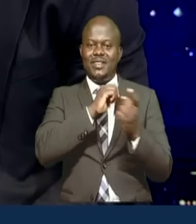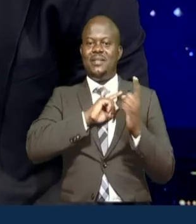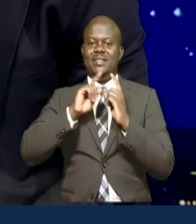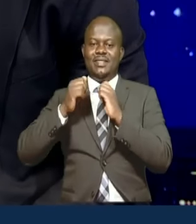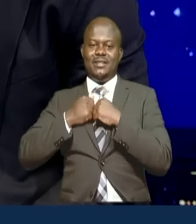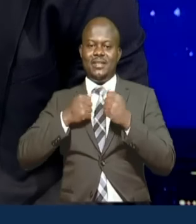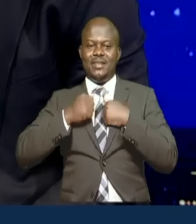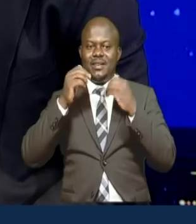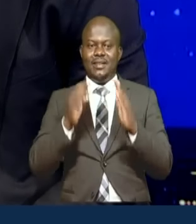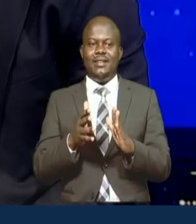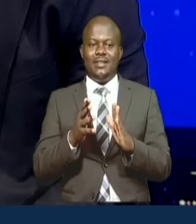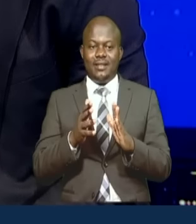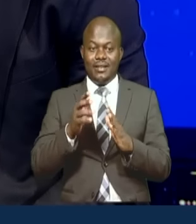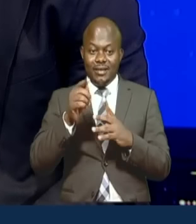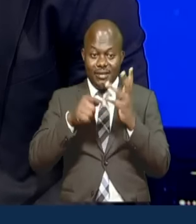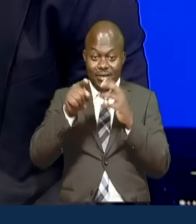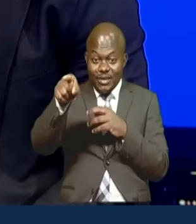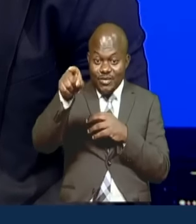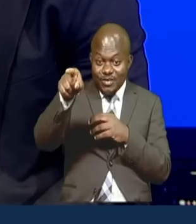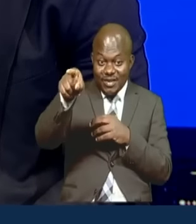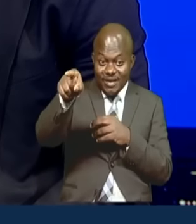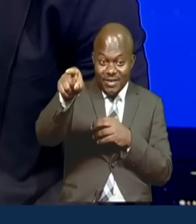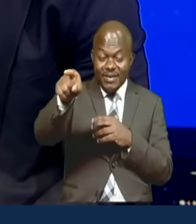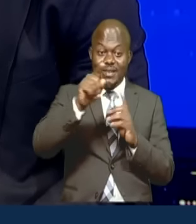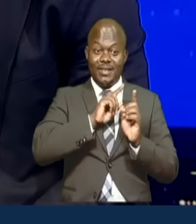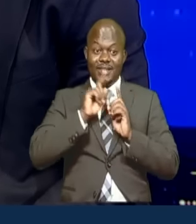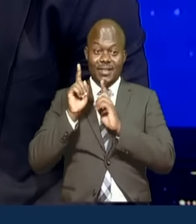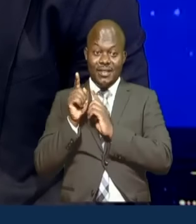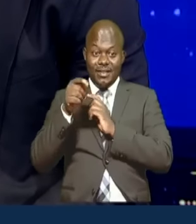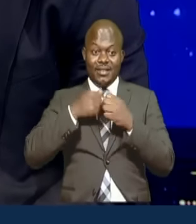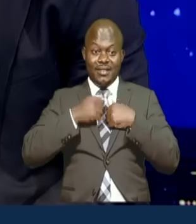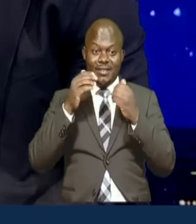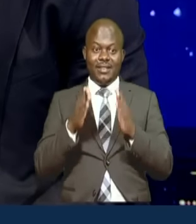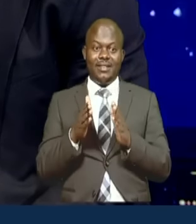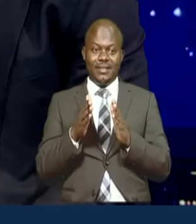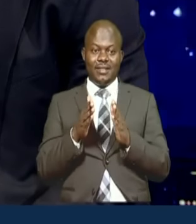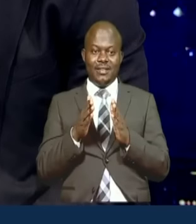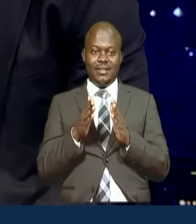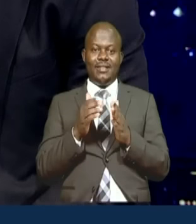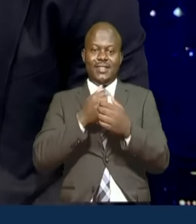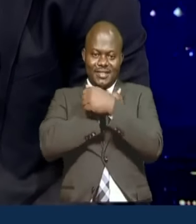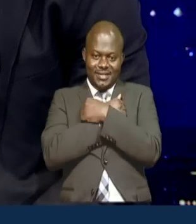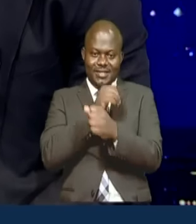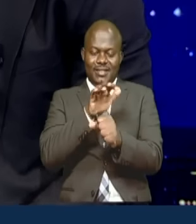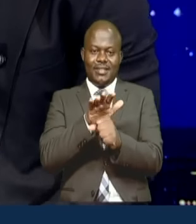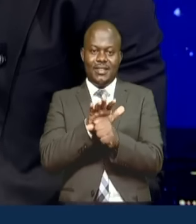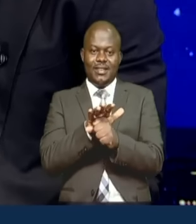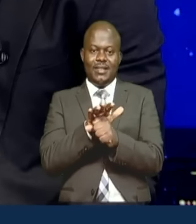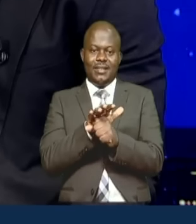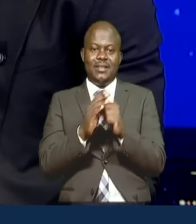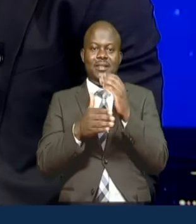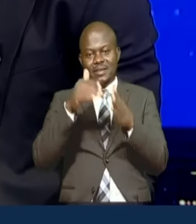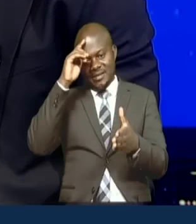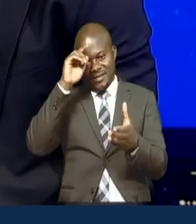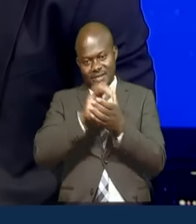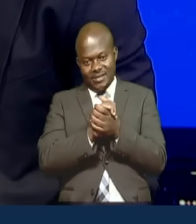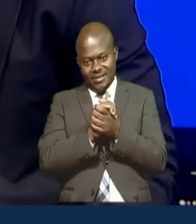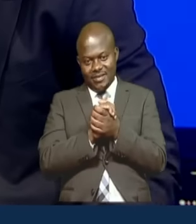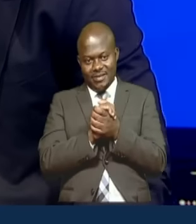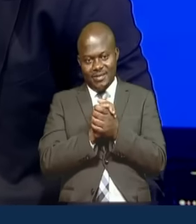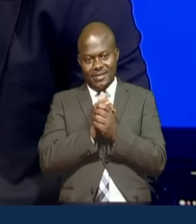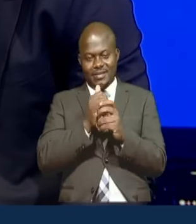Rwanda. Ati dore nguriya nuriya uriya n'umusirikare w'u Rwanda. Nabwo yego, ndabakunda cyane. Bubatse icyizere mu baturage n'ukunda.